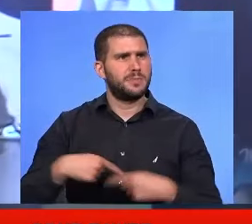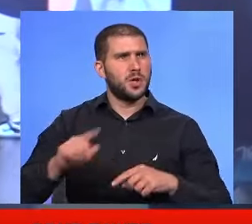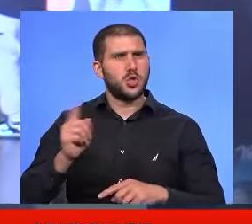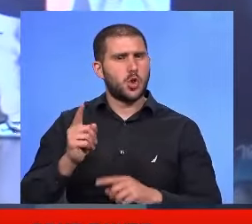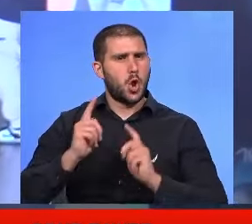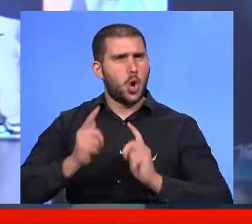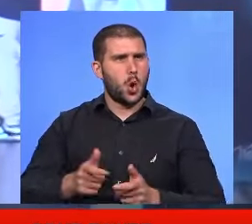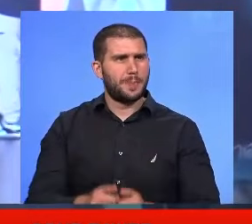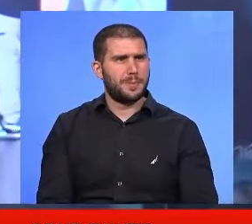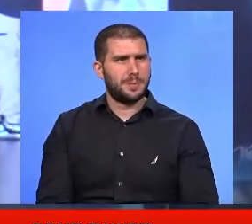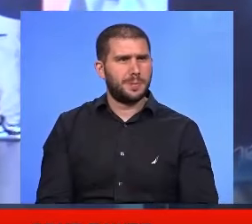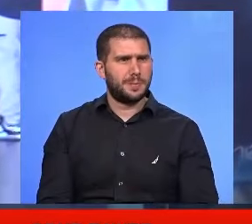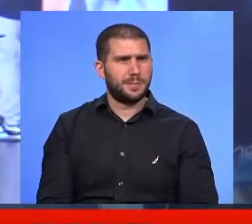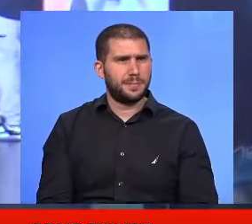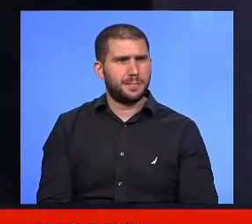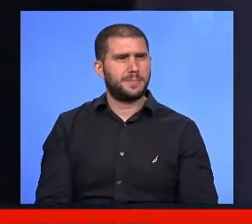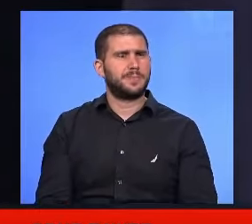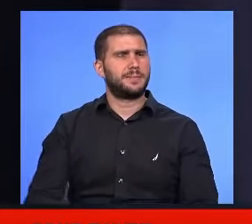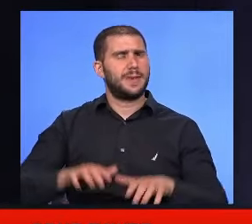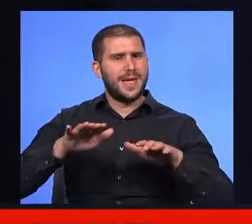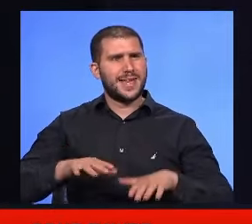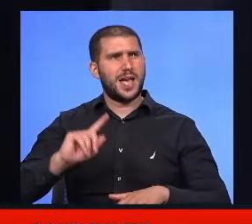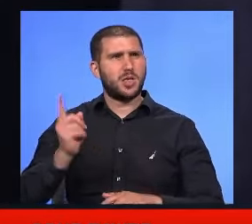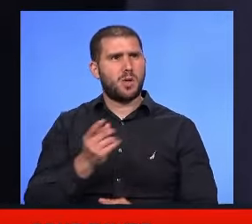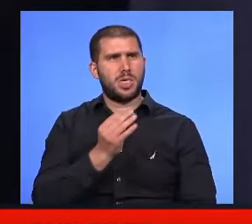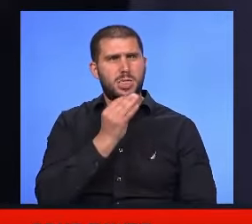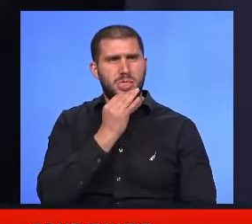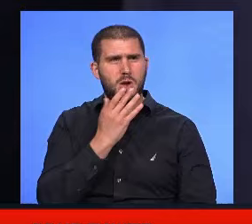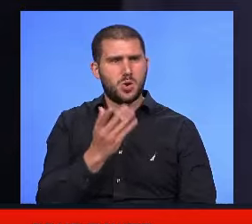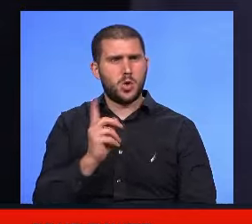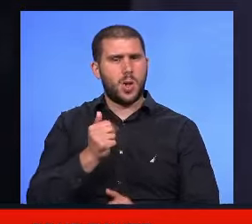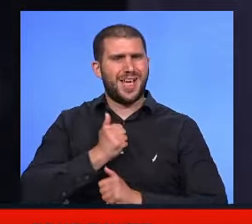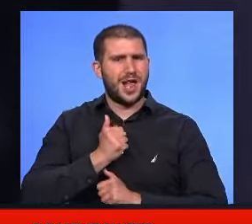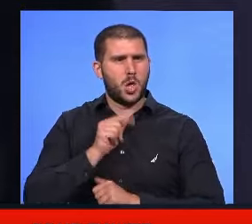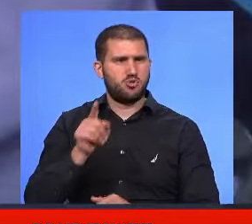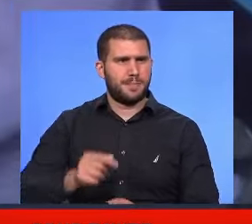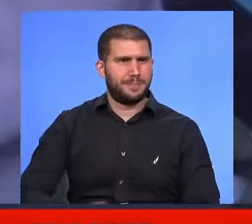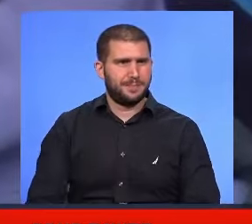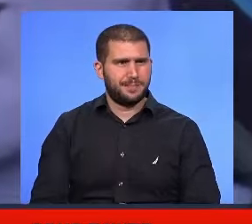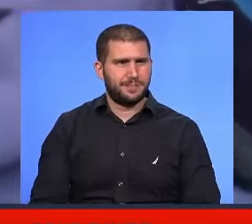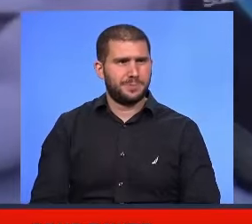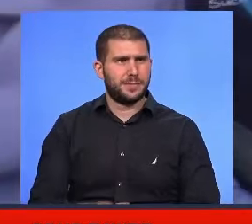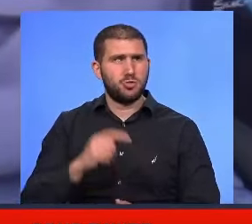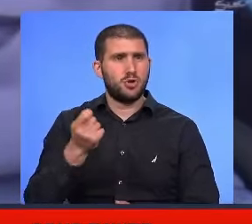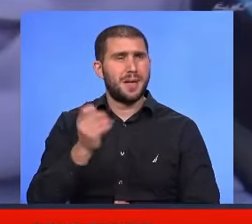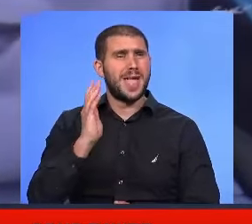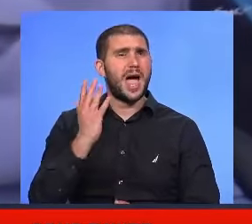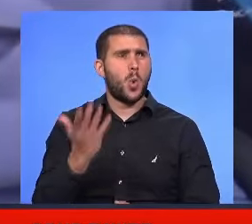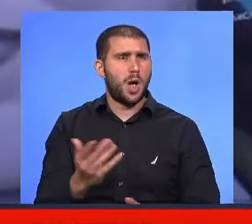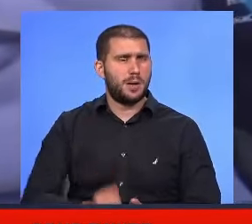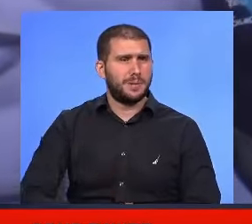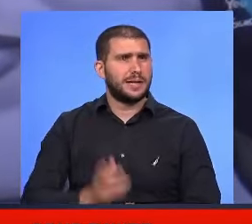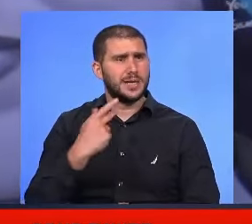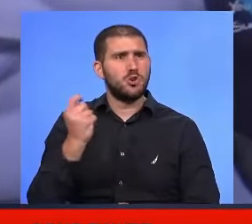הלוחמים, היא הגיעה את כל הנערות, כל החיילות שמה. ושבת הארורה הזו, זו